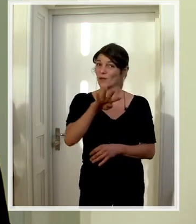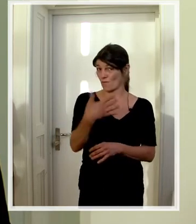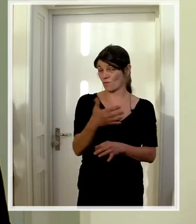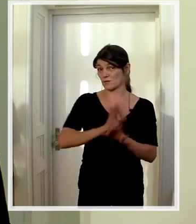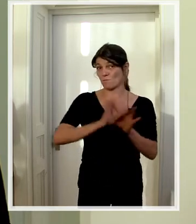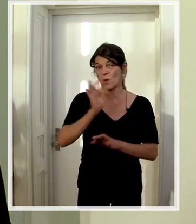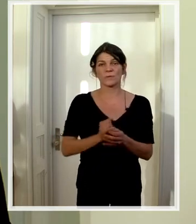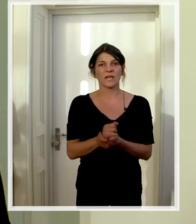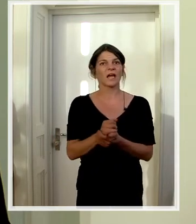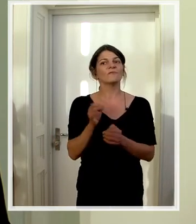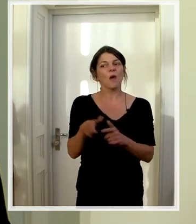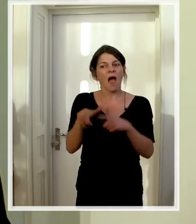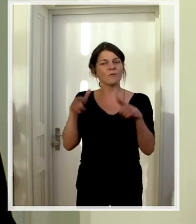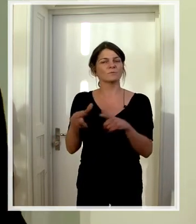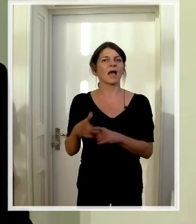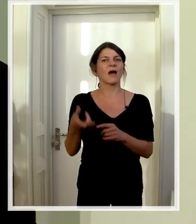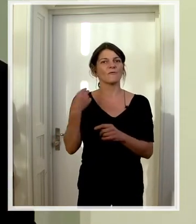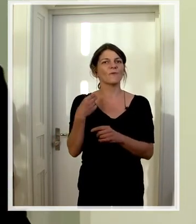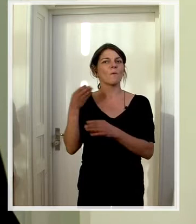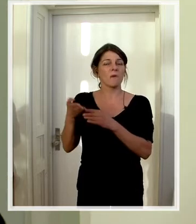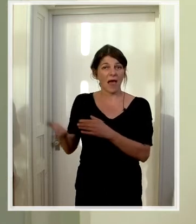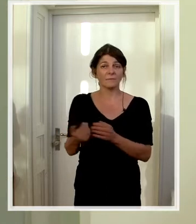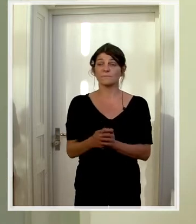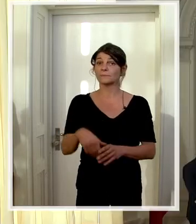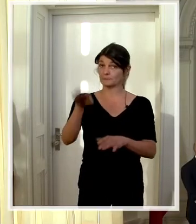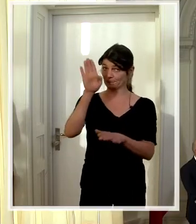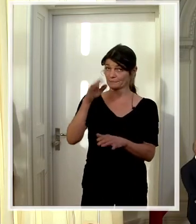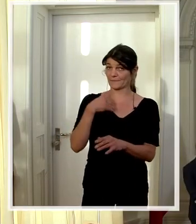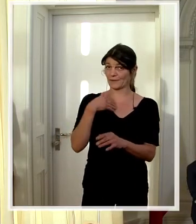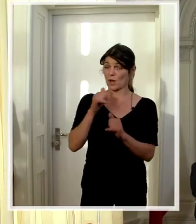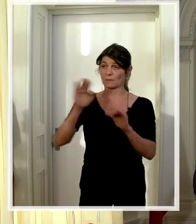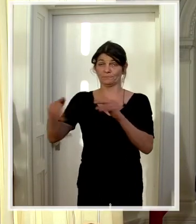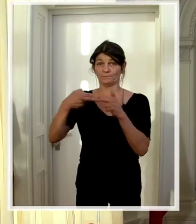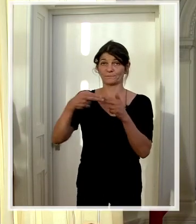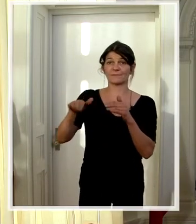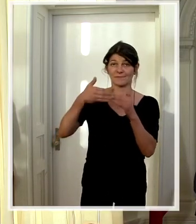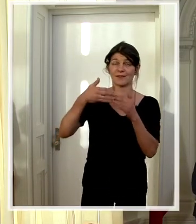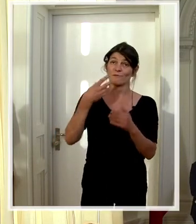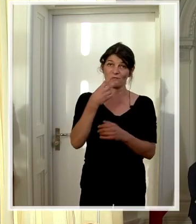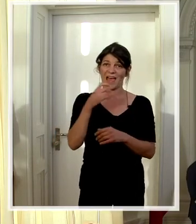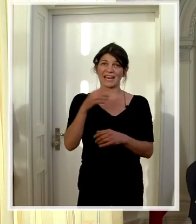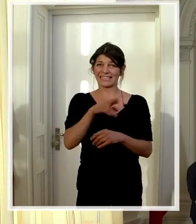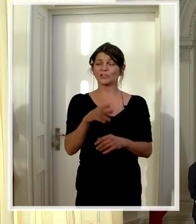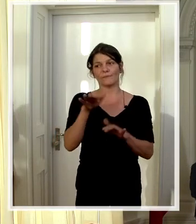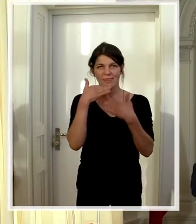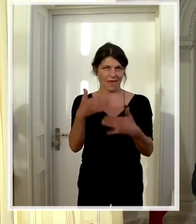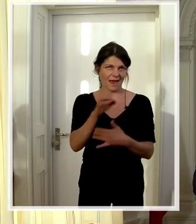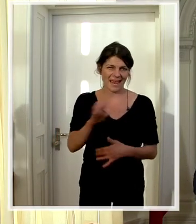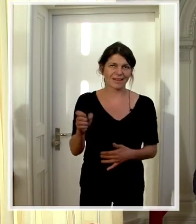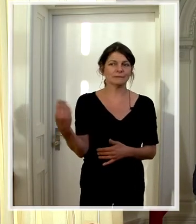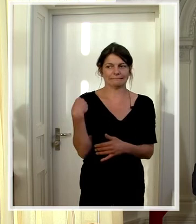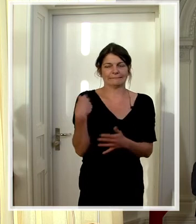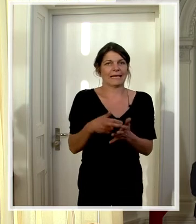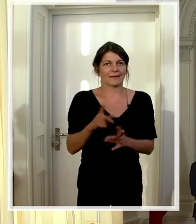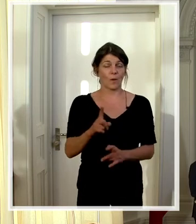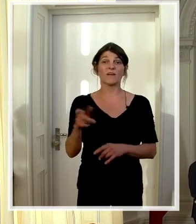54% beim Ausbau Bahn. Jetzt muss da dazu eine Replik von Daniel Riesch. Ja, vielen Dank, Erich, dass du mich darauf hinweist,